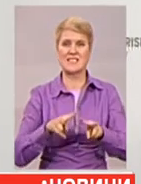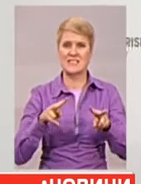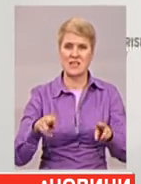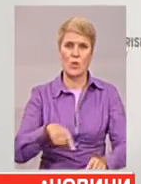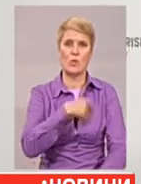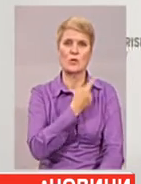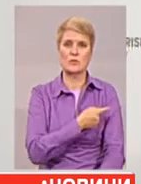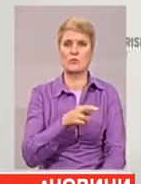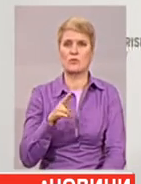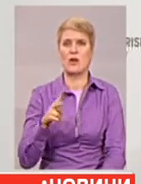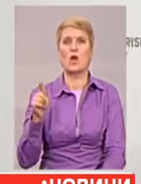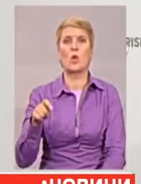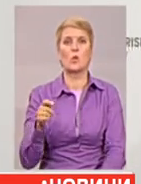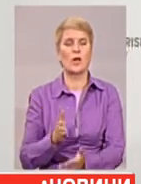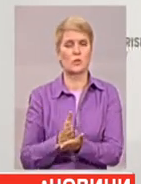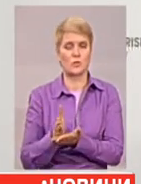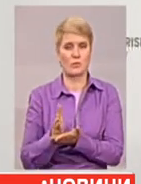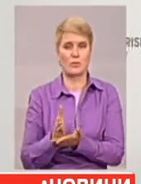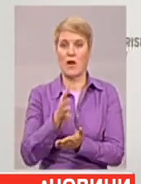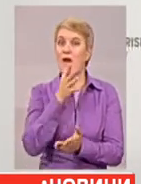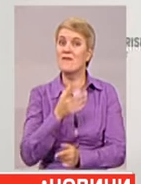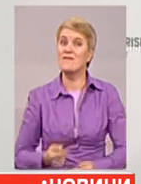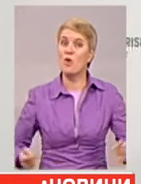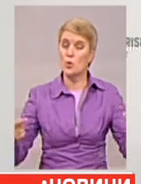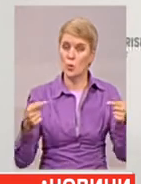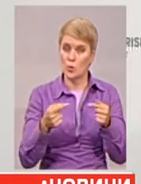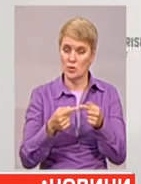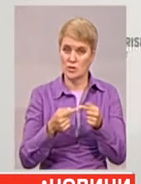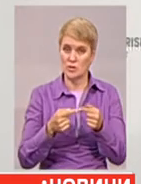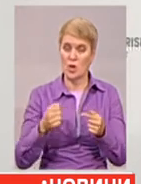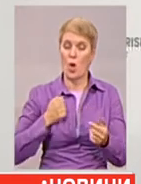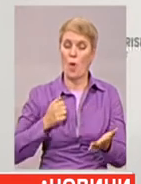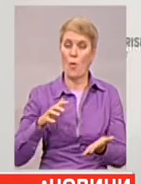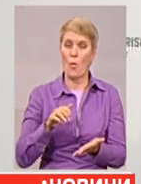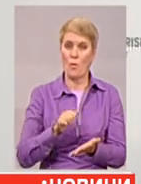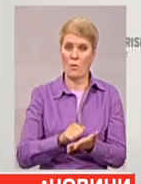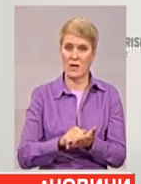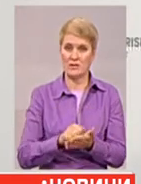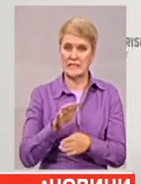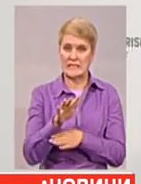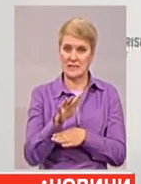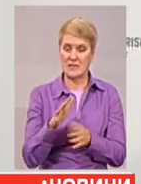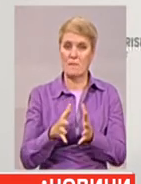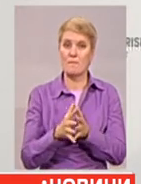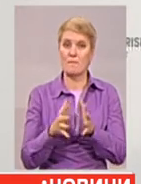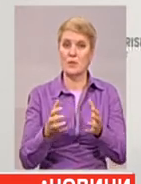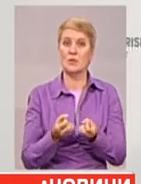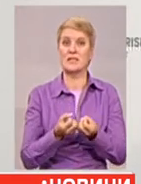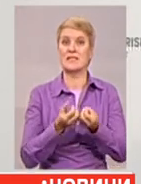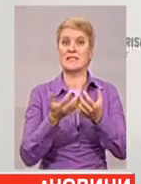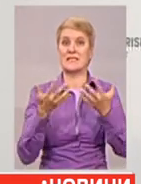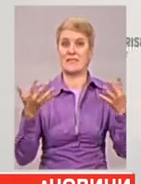Луганському напрямку. Водночас варто зазначити, що окупанти проявляли активність здебільшого в світлу пору